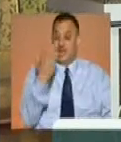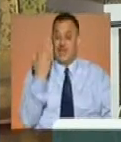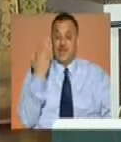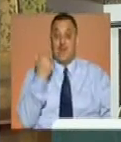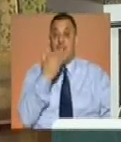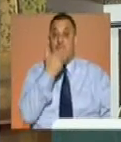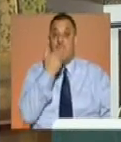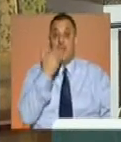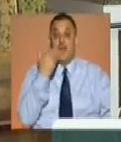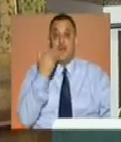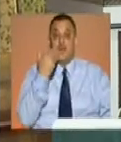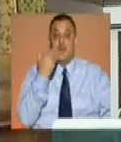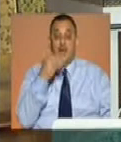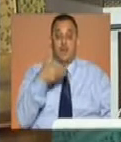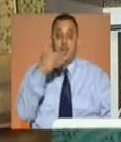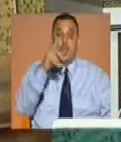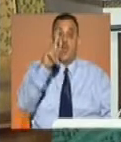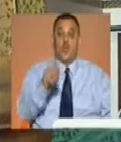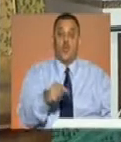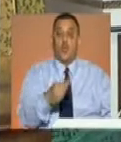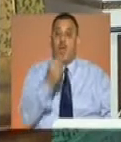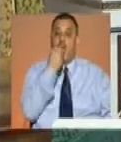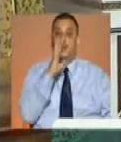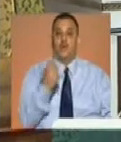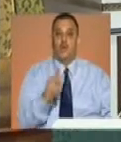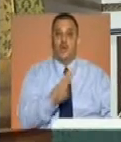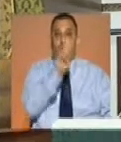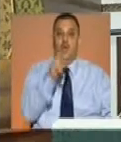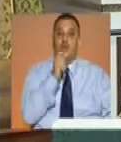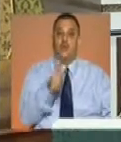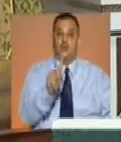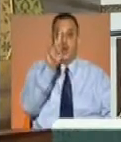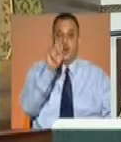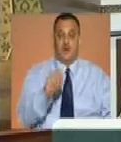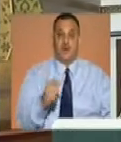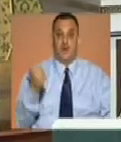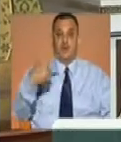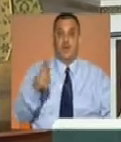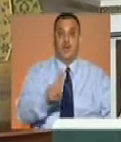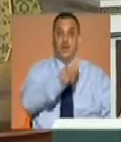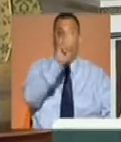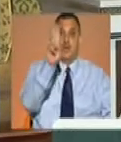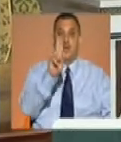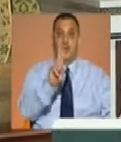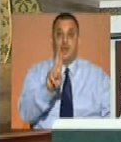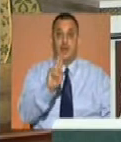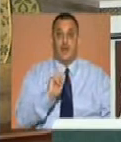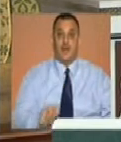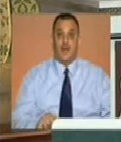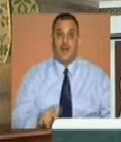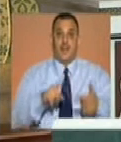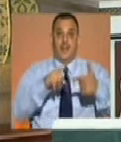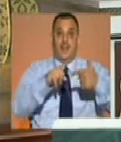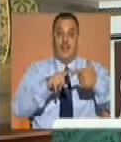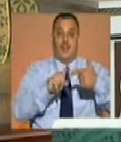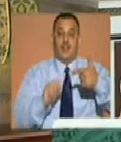يا شيخ هل أقضيه أم لا هل يقضى؟ طيب أبشر أختي. السؤال الثاني يا شيخ، كمان كنت يعني